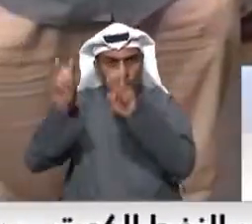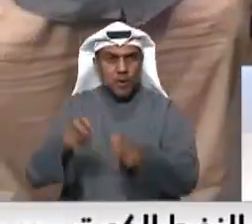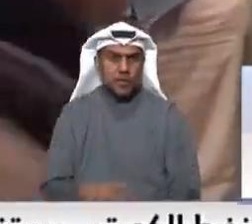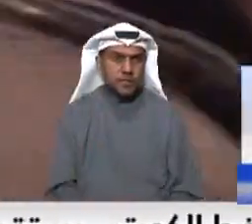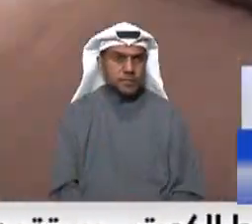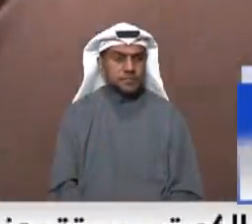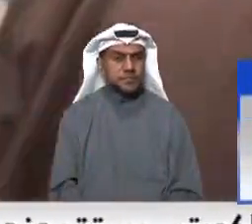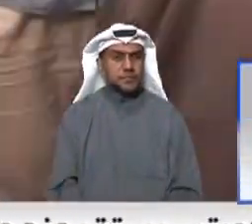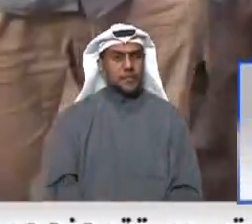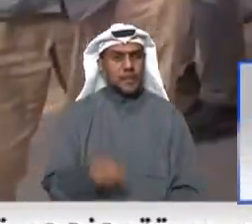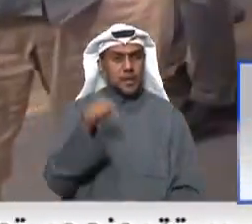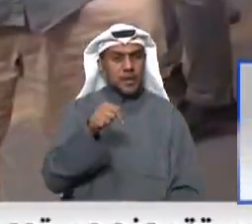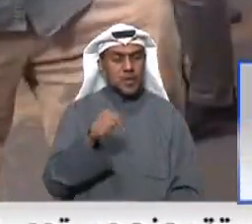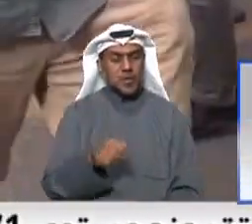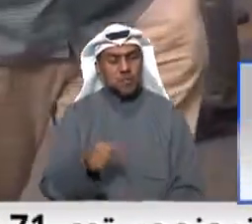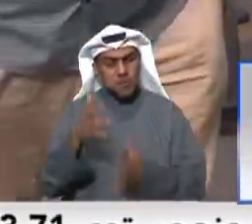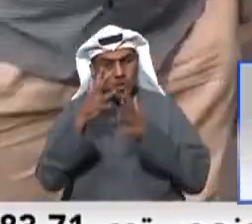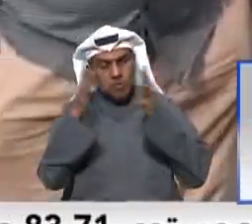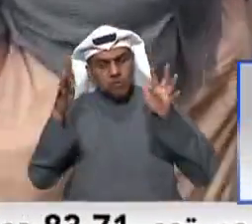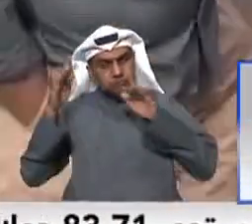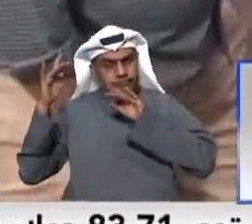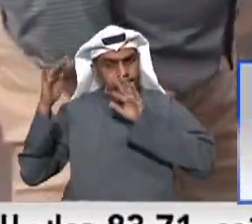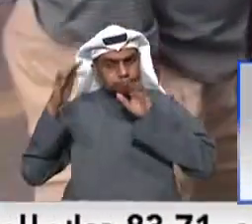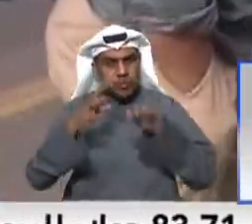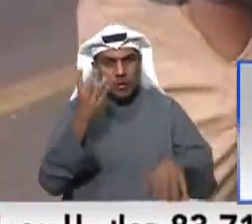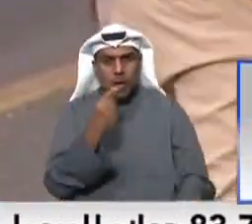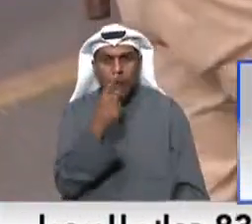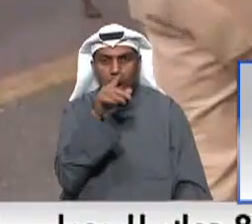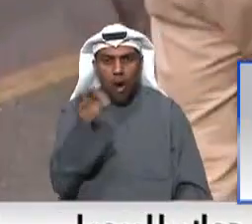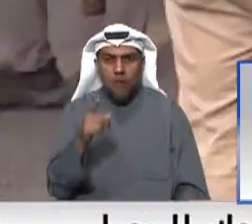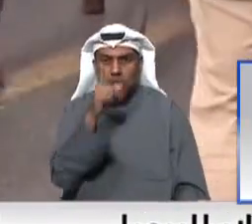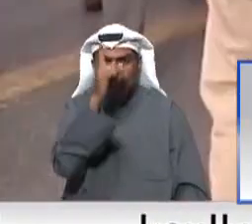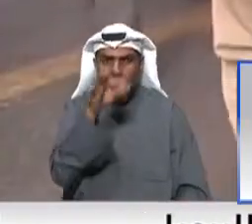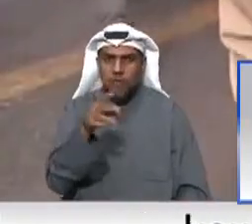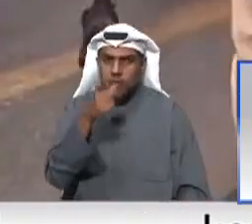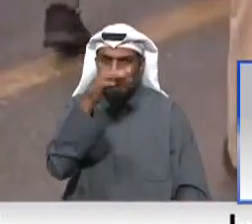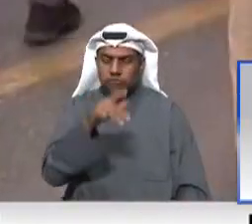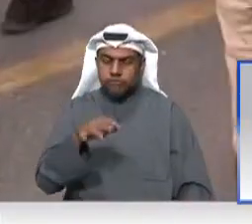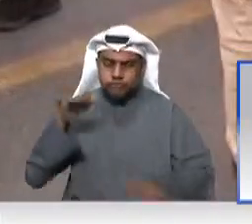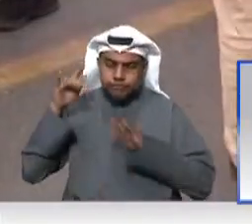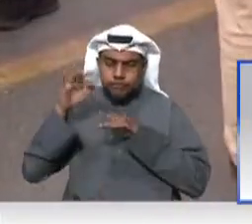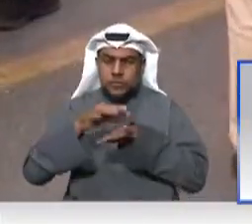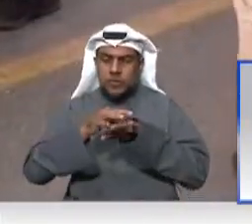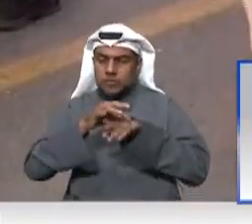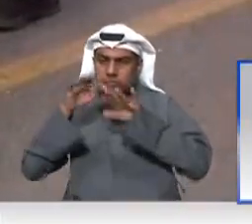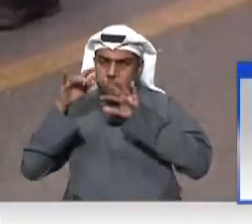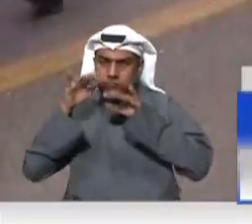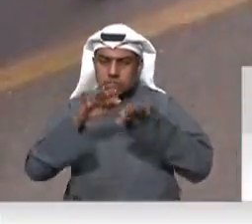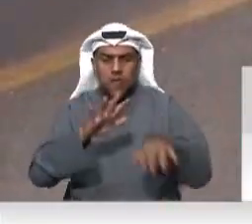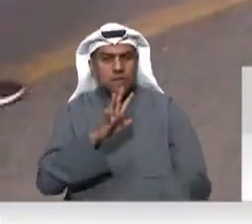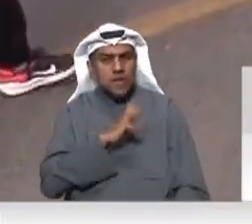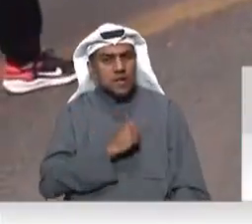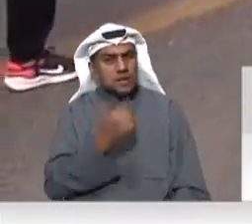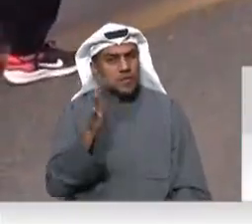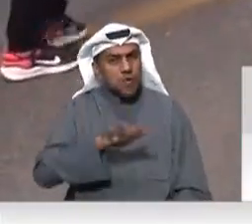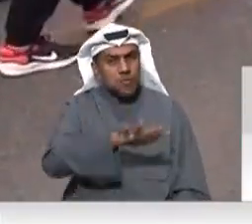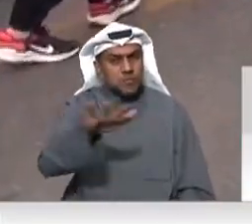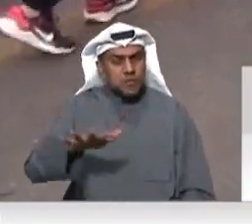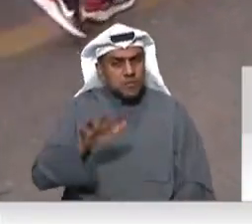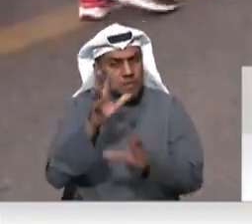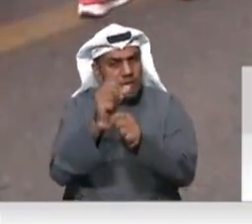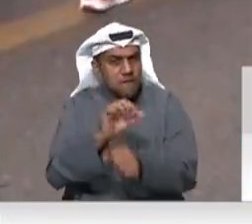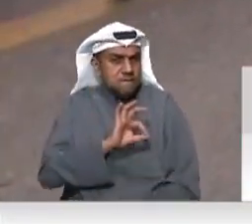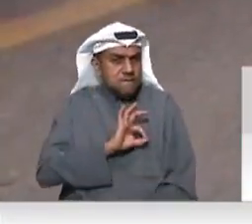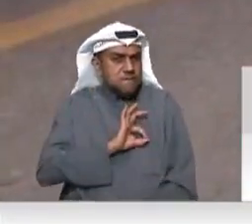المظاهرة اليوم مظاهرة كبيرة وحاجدة فيها الآلاف المؤلفة من المؤيدين للشعبنا الفلسطيني من